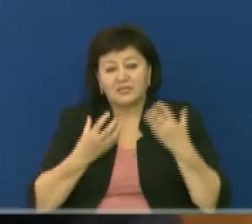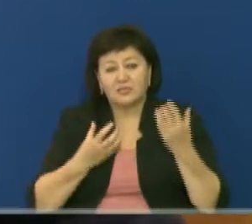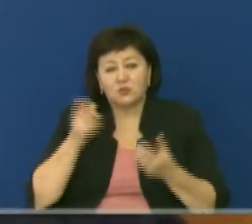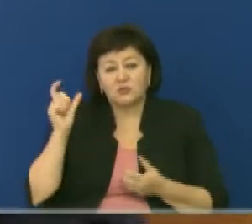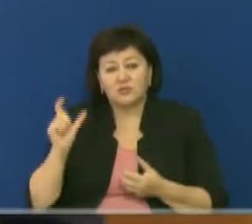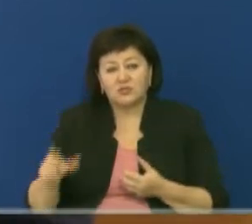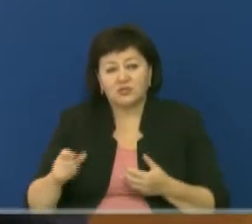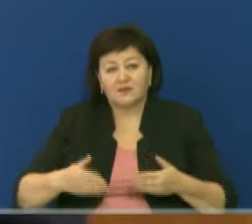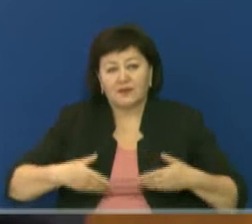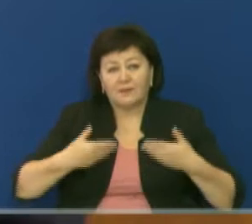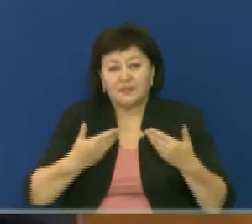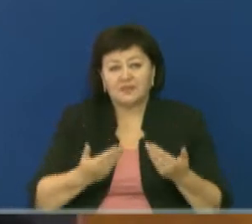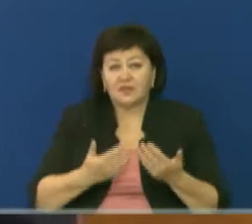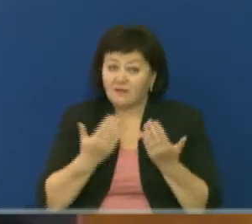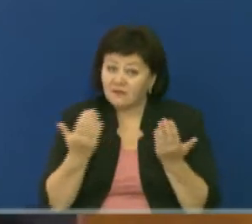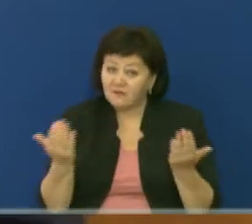вам представил,